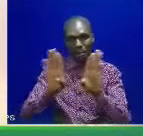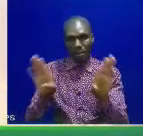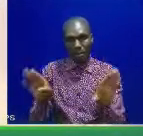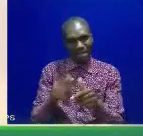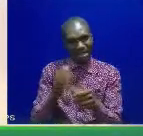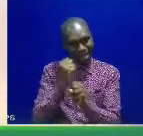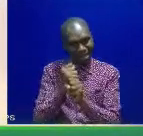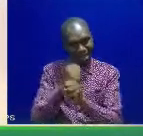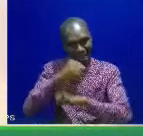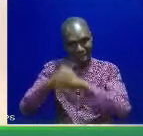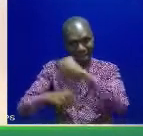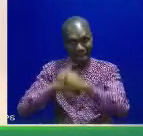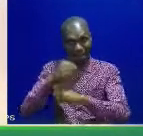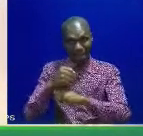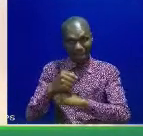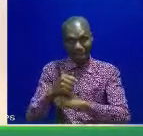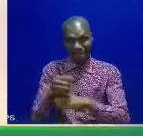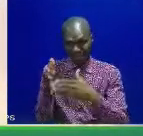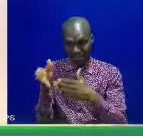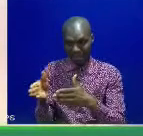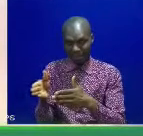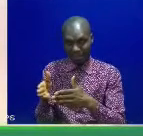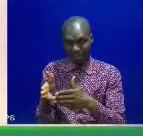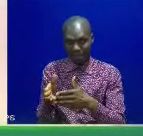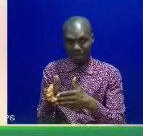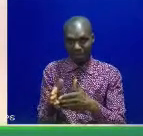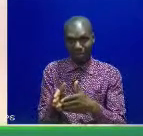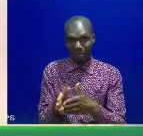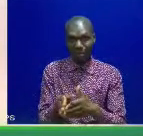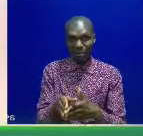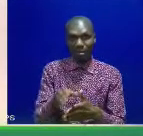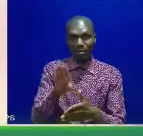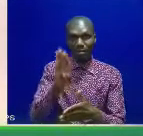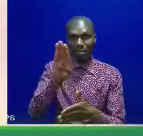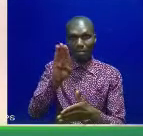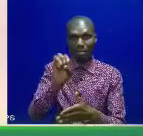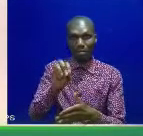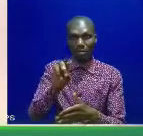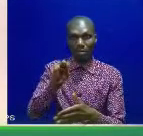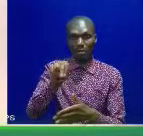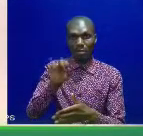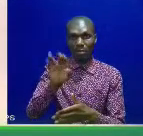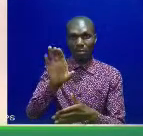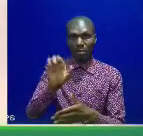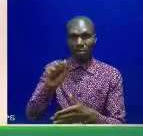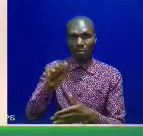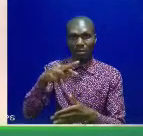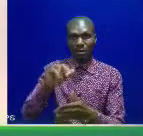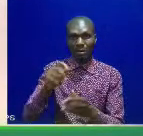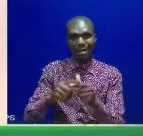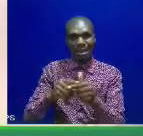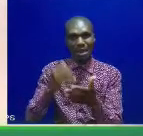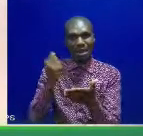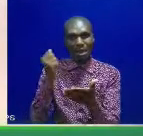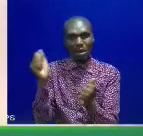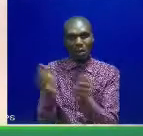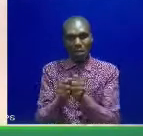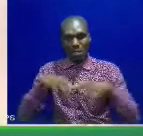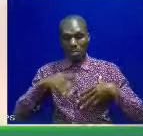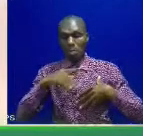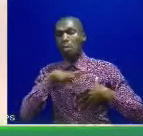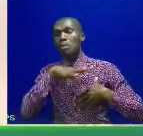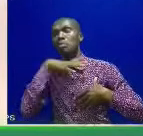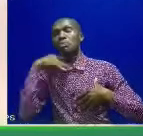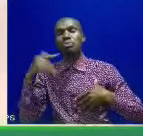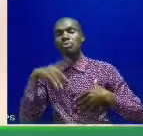na asen semo ya nyamo kenye yego toka ime ya bonchali. Kolega na mnyukuna semeyo wako wa sagana wago tia buna aba kagiruwa wabere